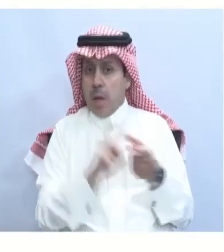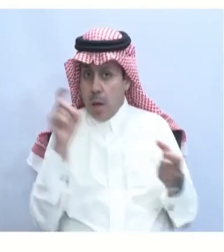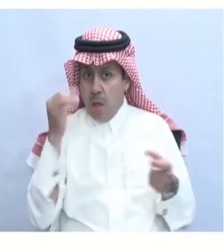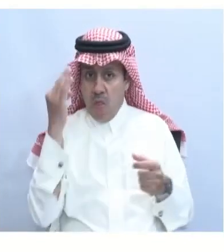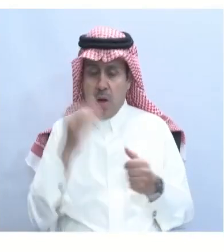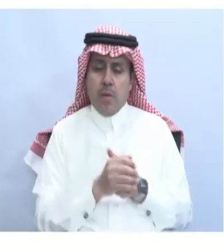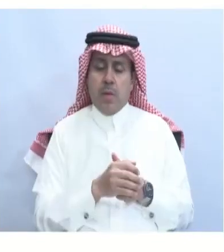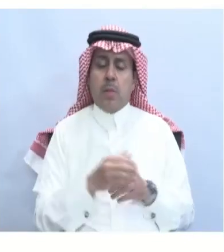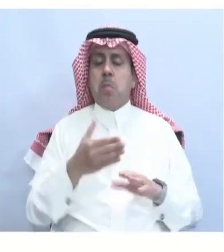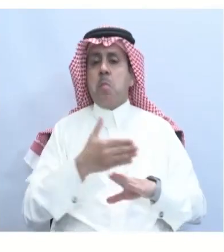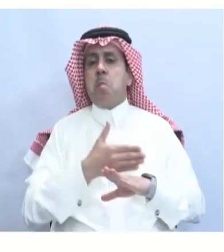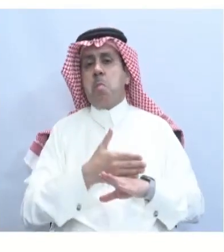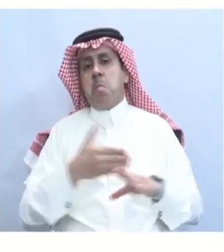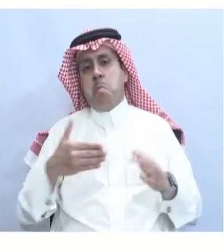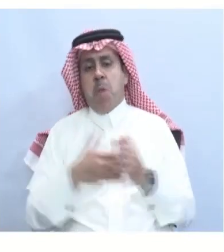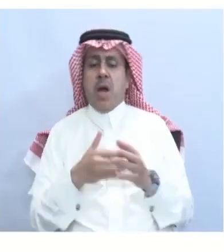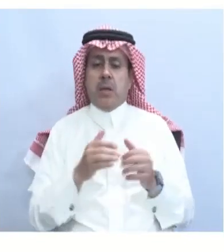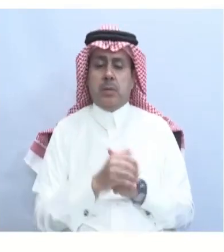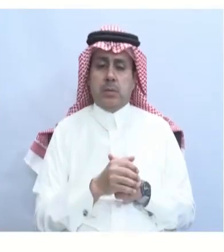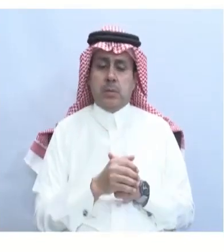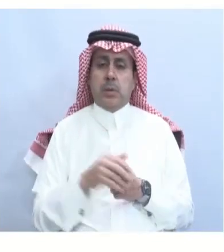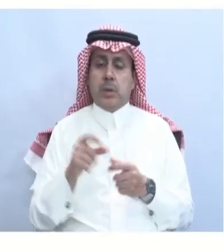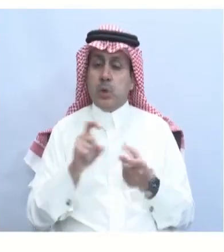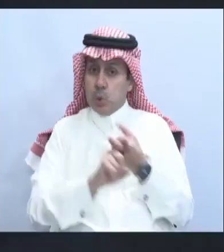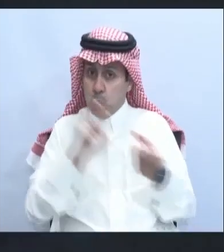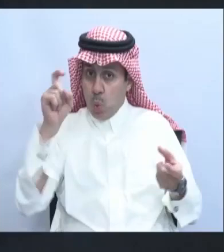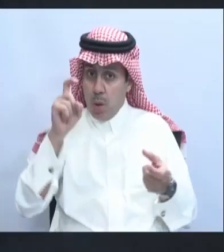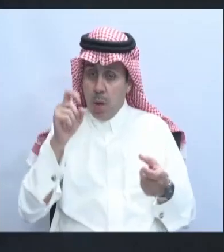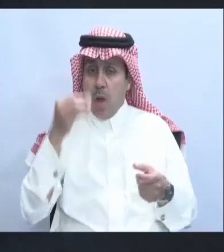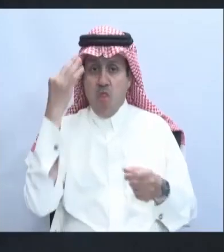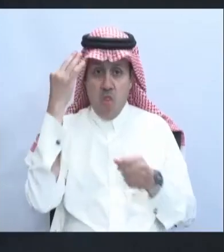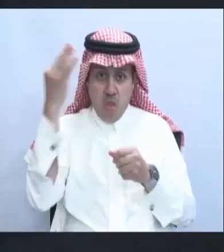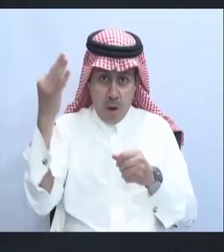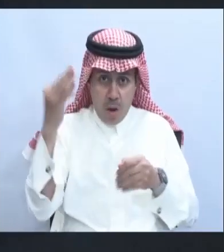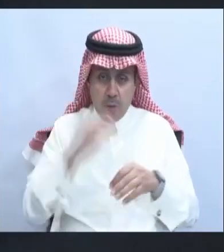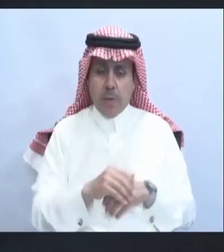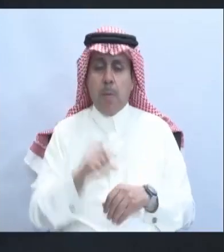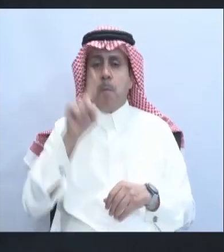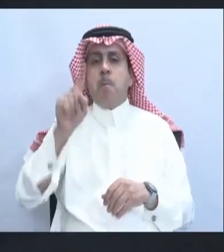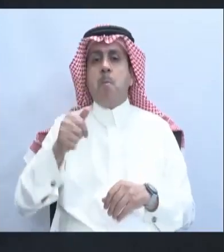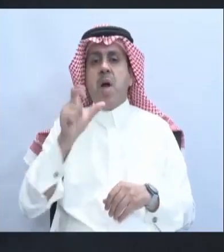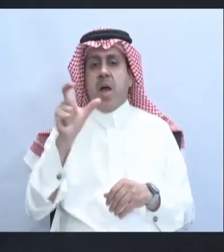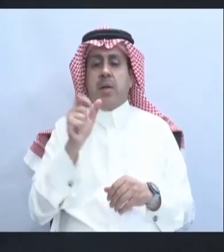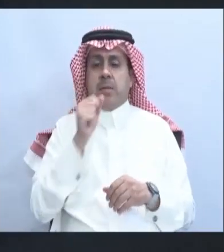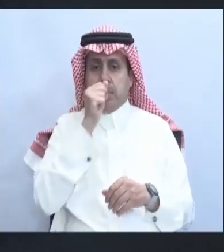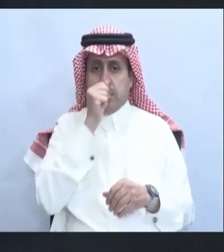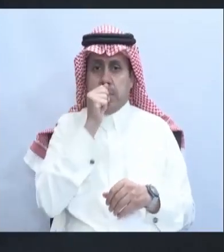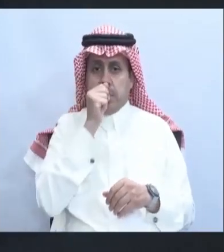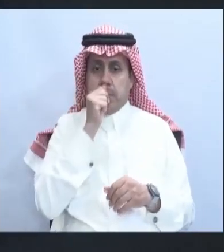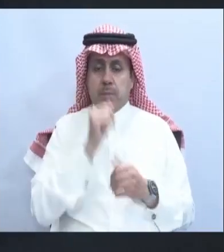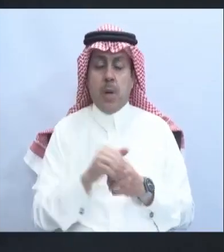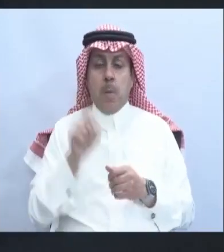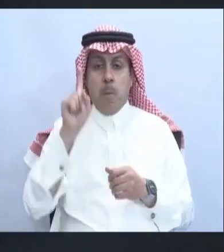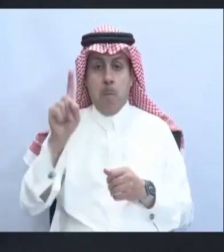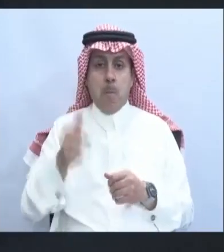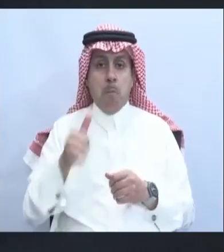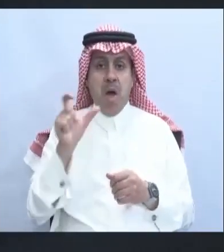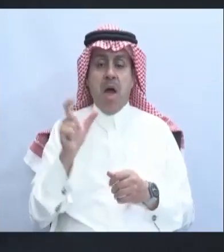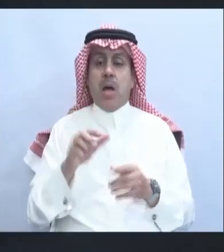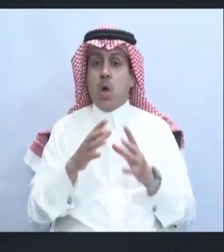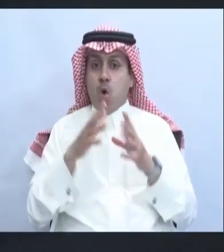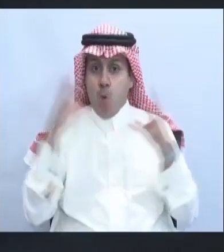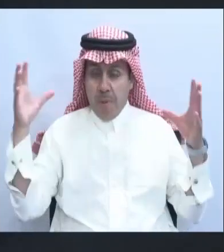طلاقا بائنا اذا طلقت المراه طلاقا بائنا بينونه كبرى